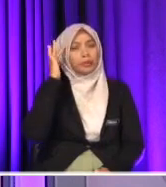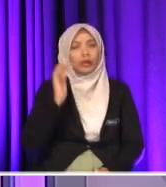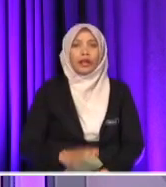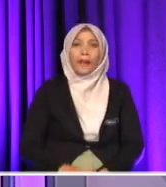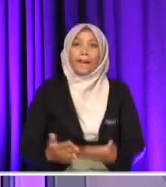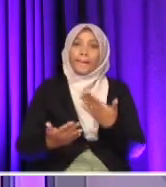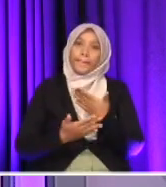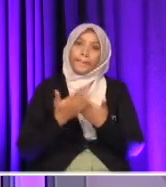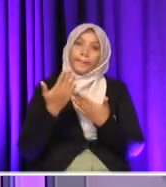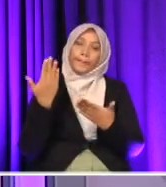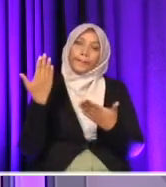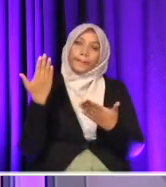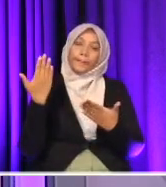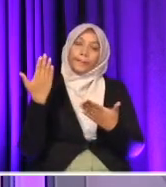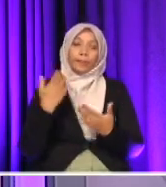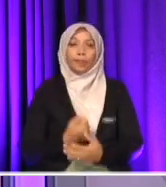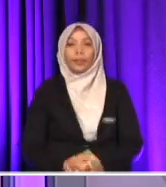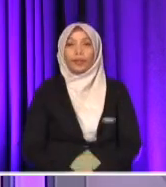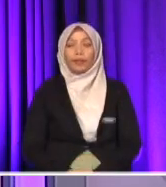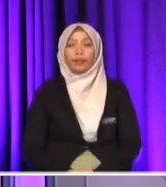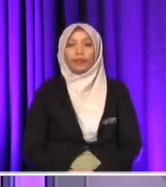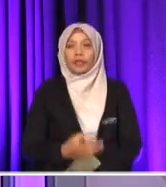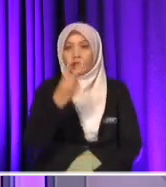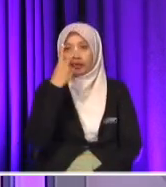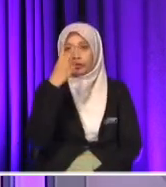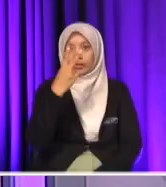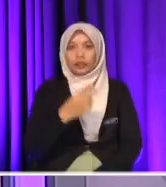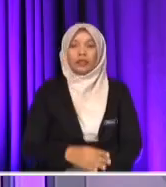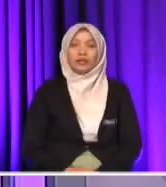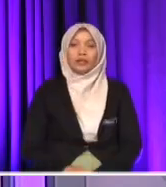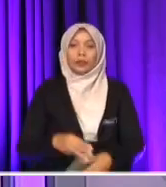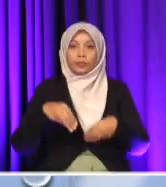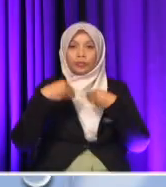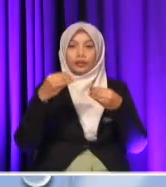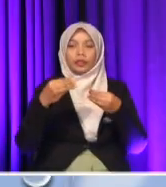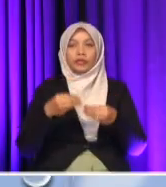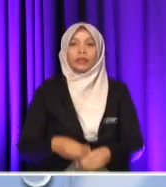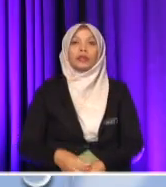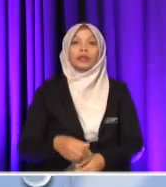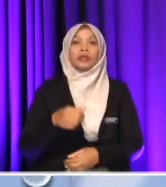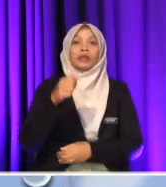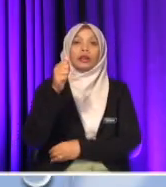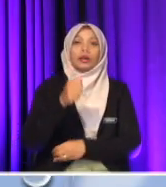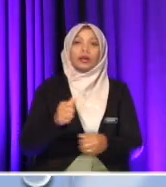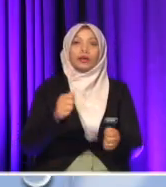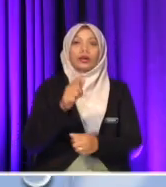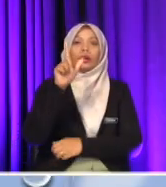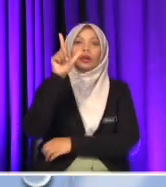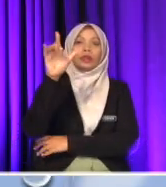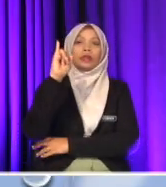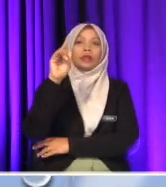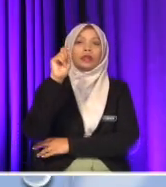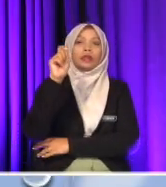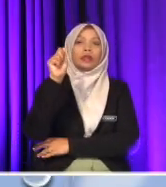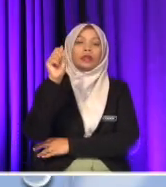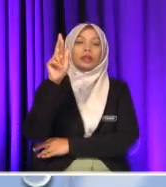paling mudah kita tengok soalan, yang paling mudah kita tengok dia bagi arus dalam liter. Arus dalam liter, arus liter adalah 6